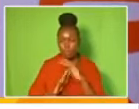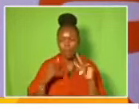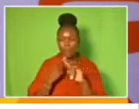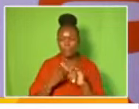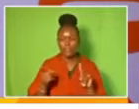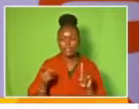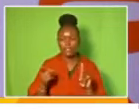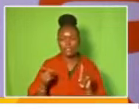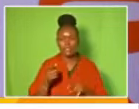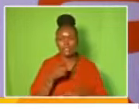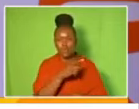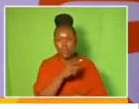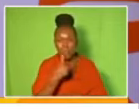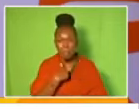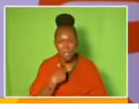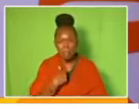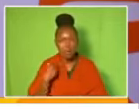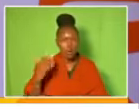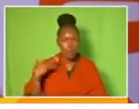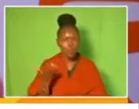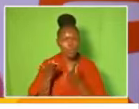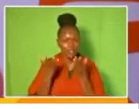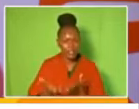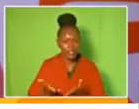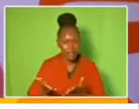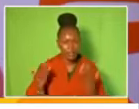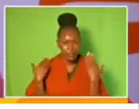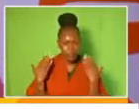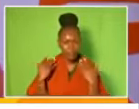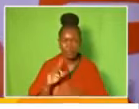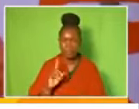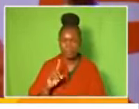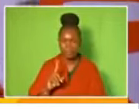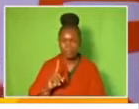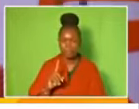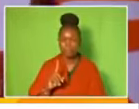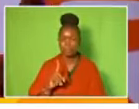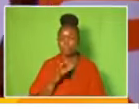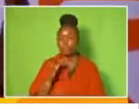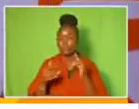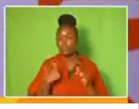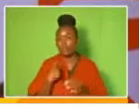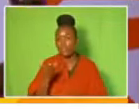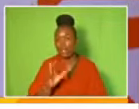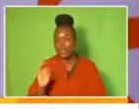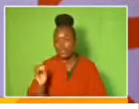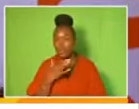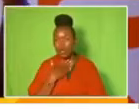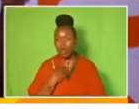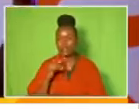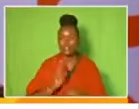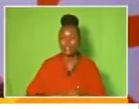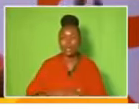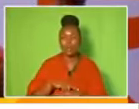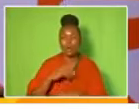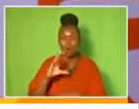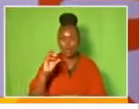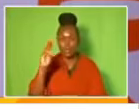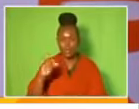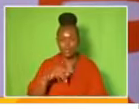Lakini mimi sitakuweka milele na milele. Na hata kama mimi siko, ninataka ODM ibaki iendelee